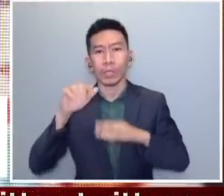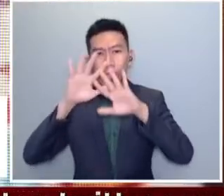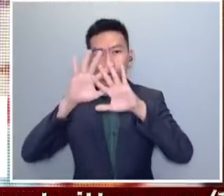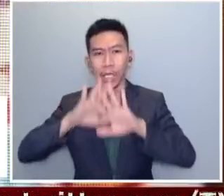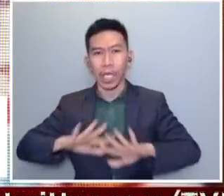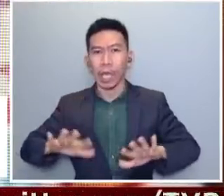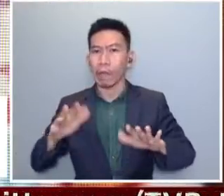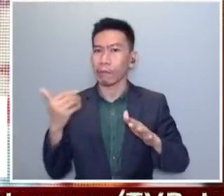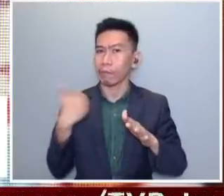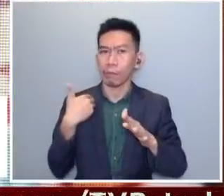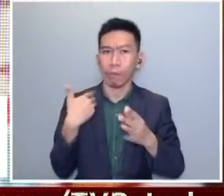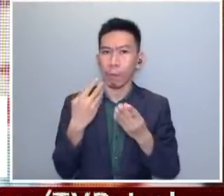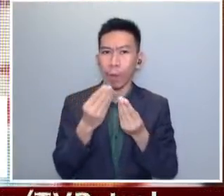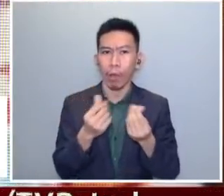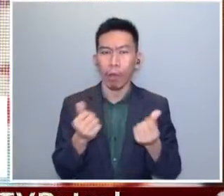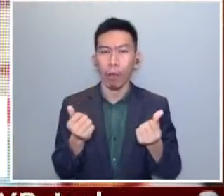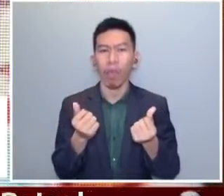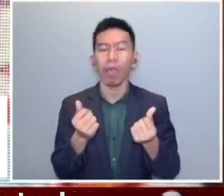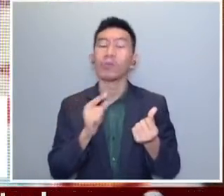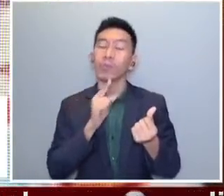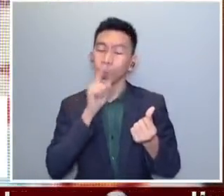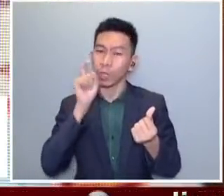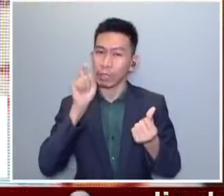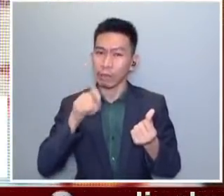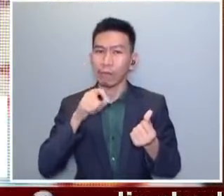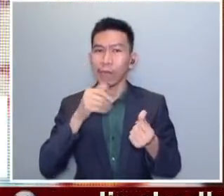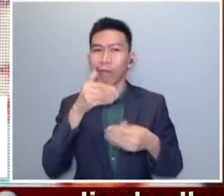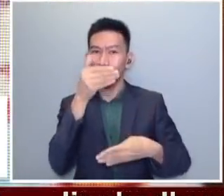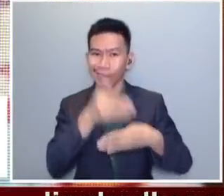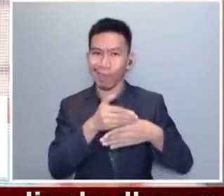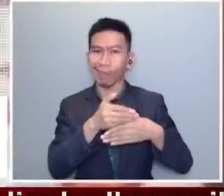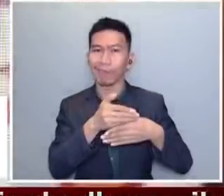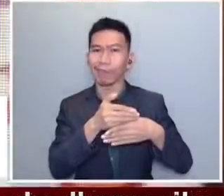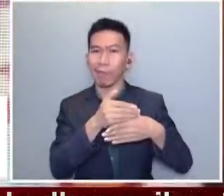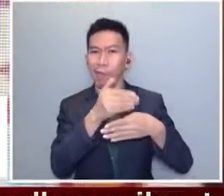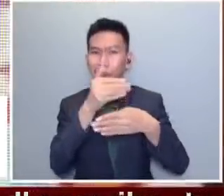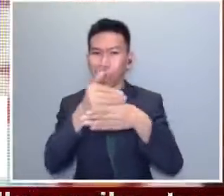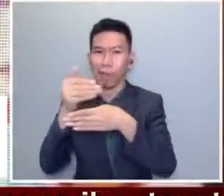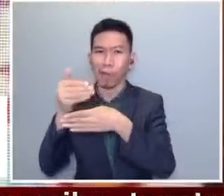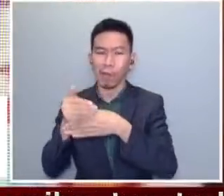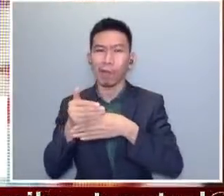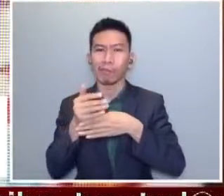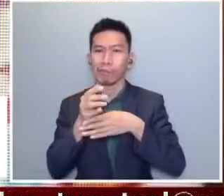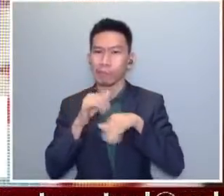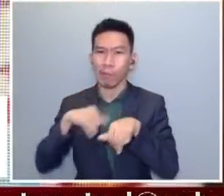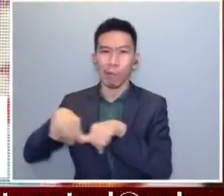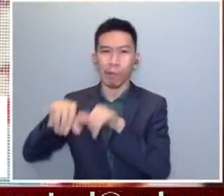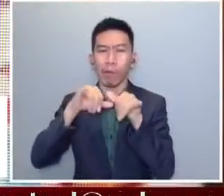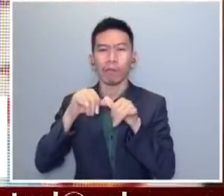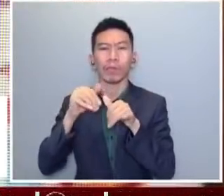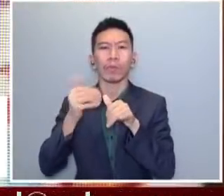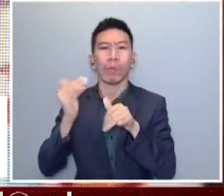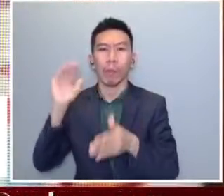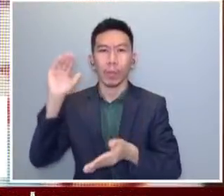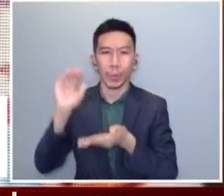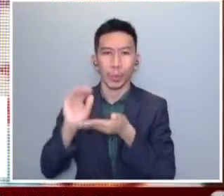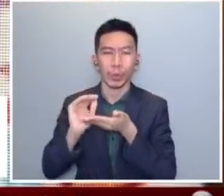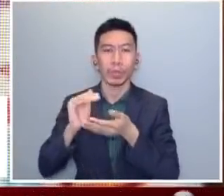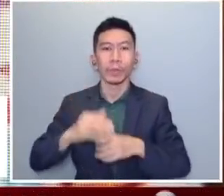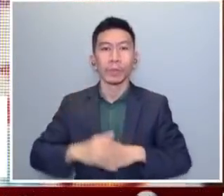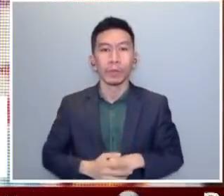lockdown on its key cities. Just to mitigate, nakakatakot na maraming mamamatay